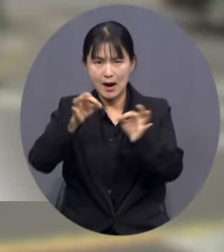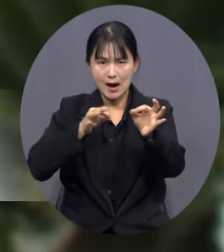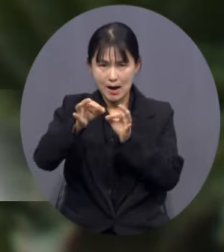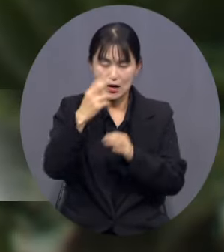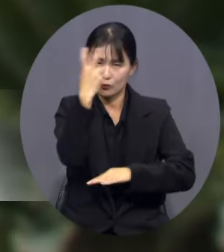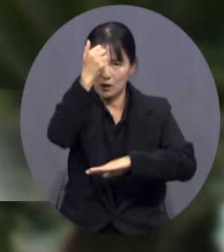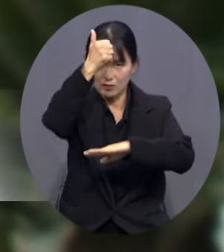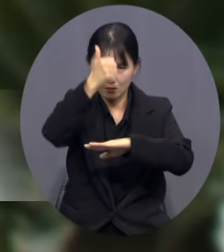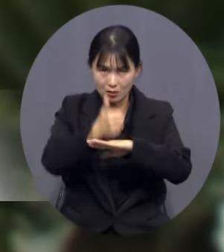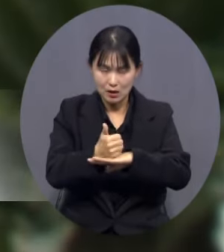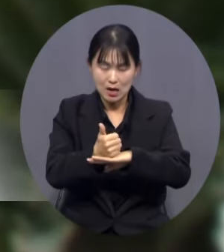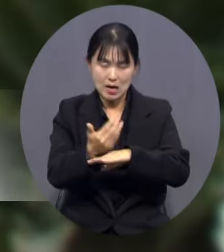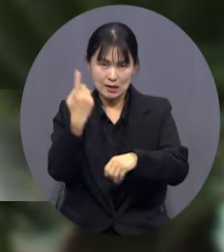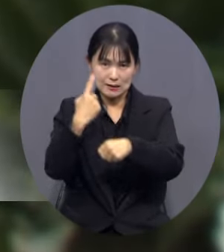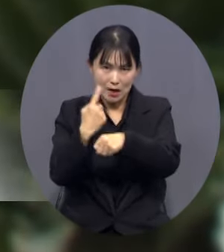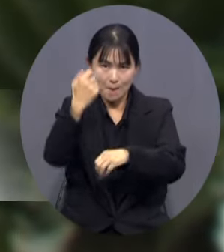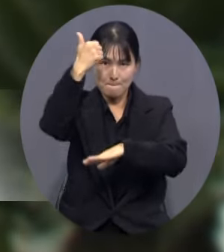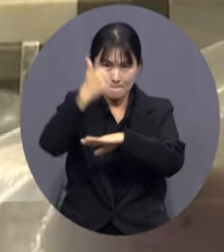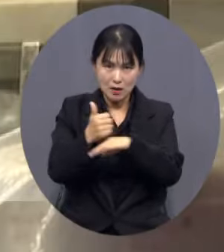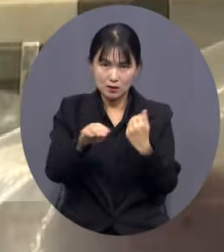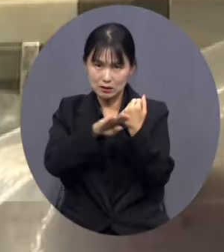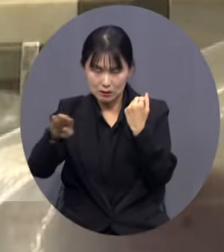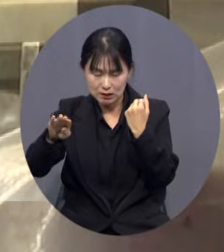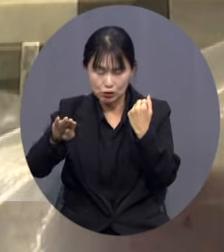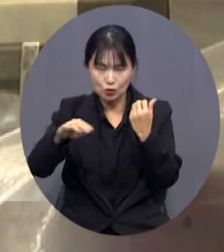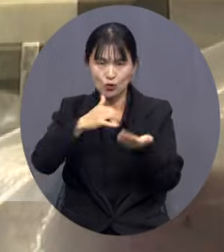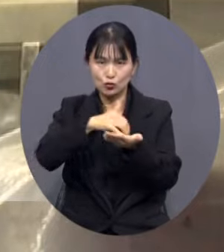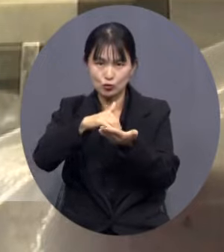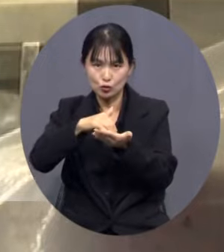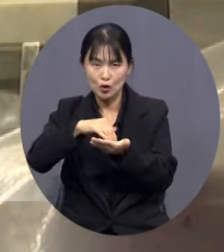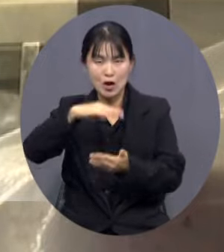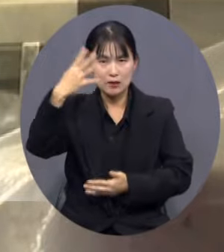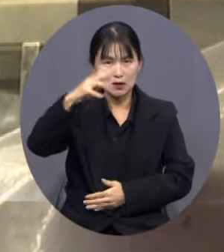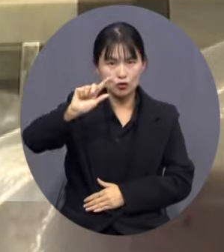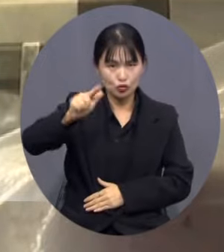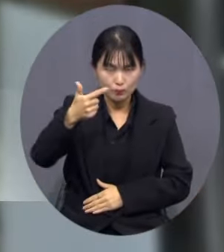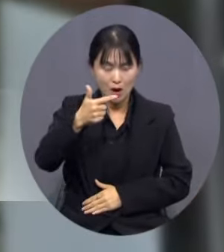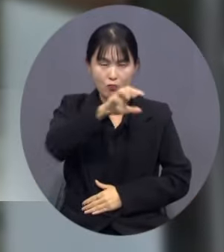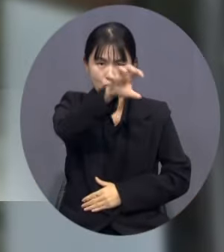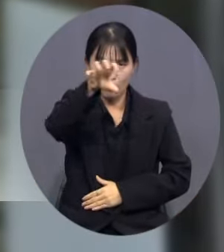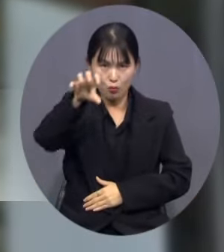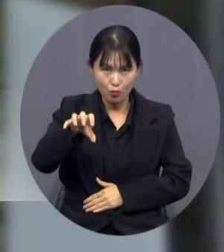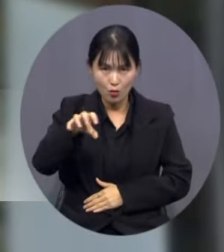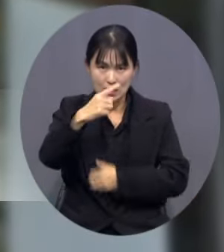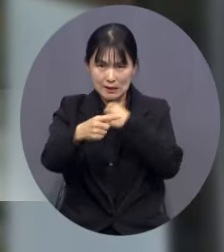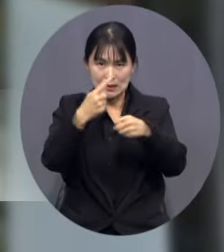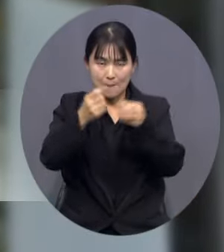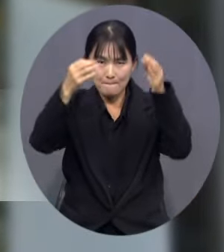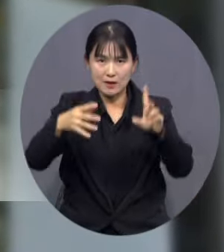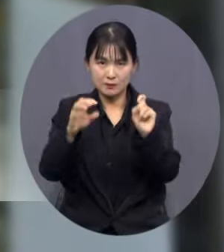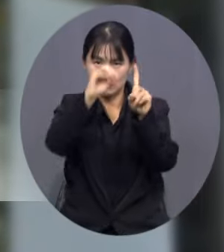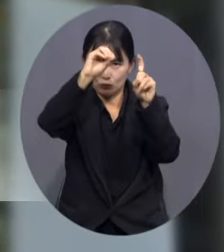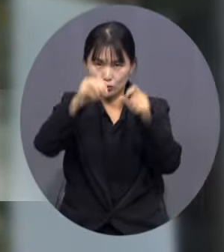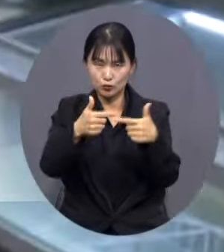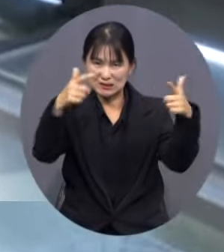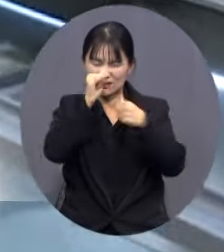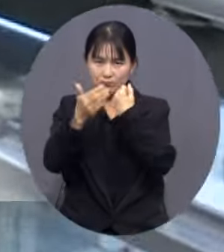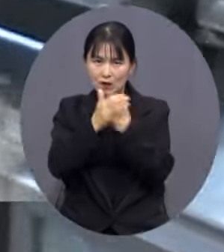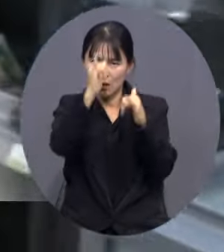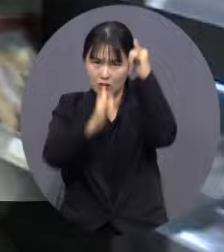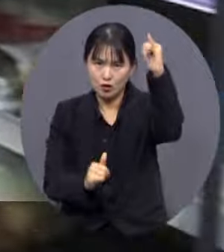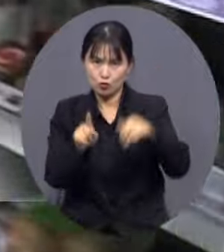조사 결과 지난해 말 기준 제주도 내 가맹점 수는 4,600여 개로 1년 만에 11% 늘어 역대